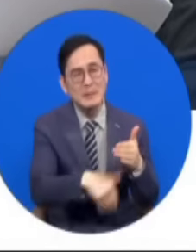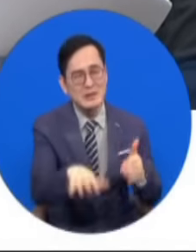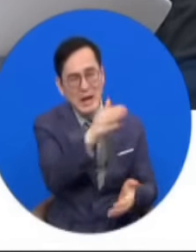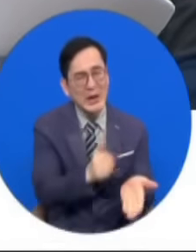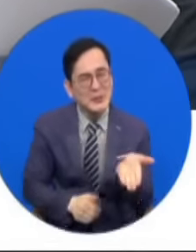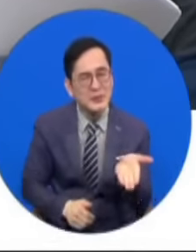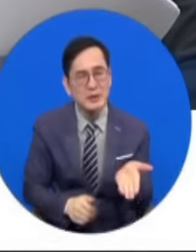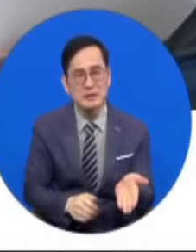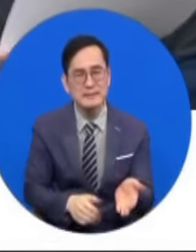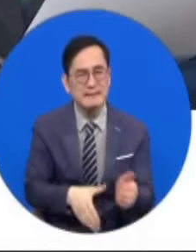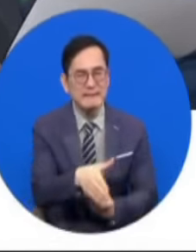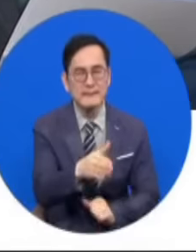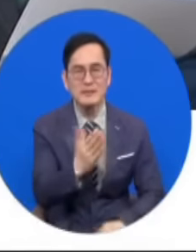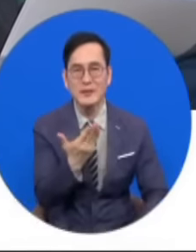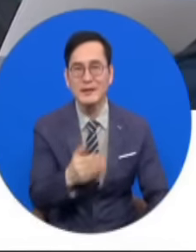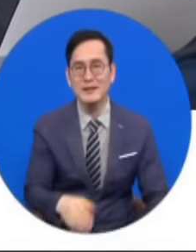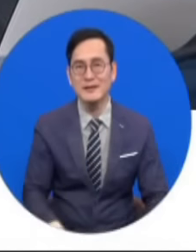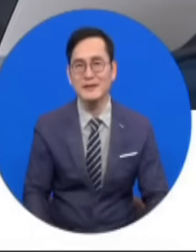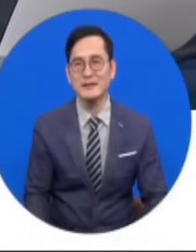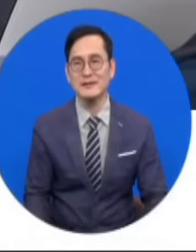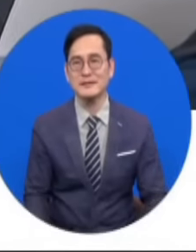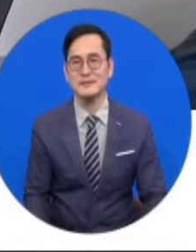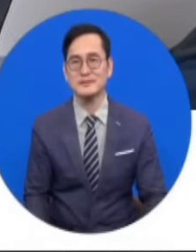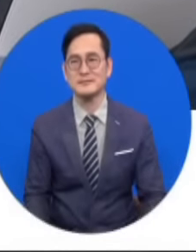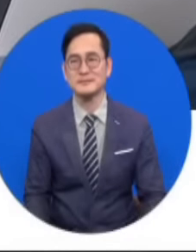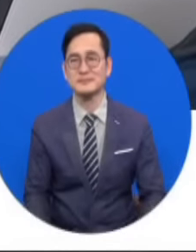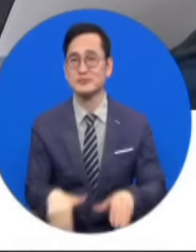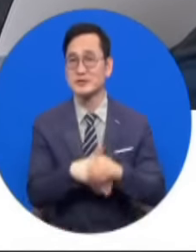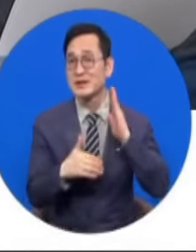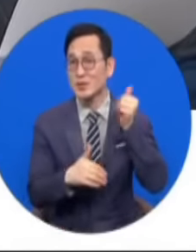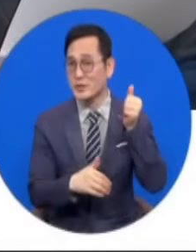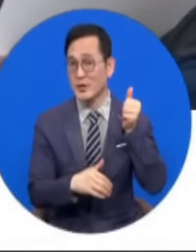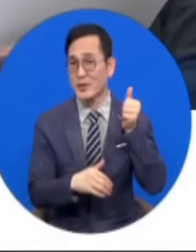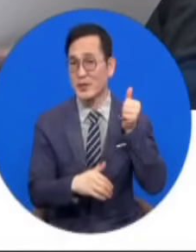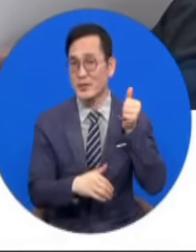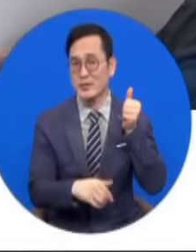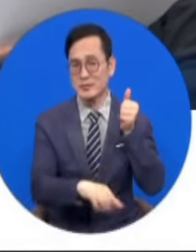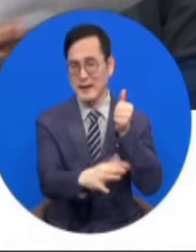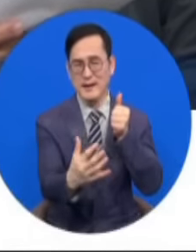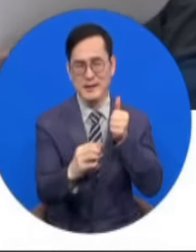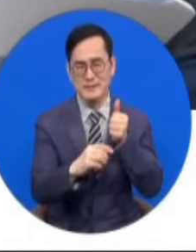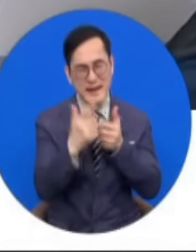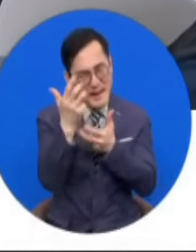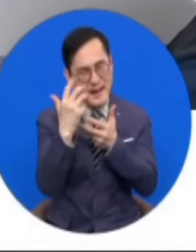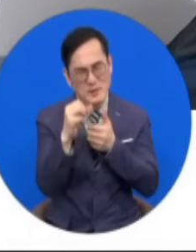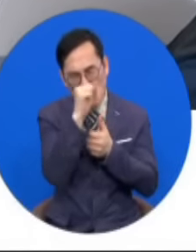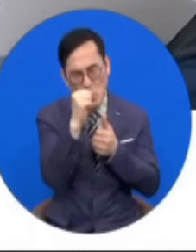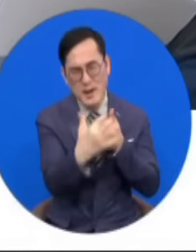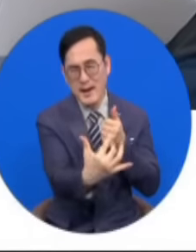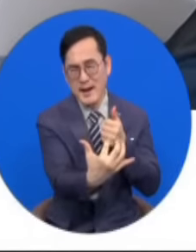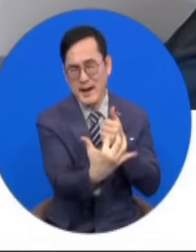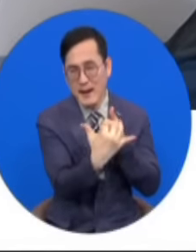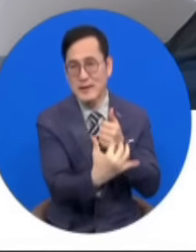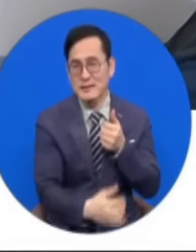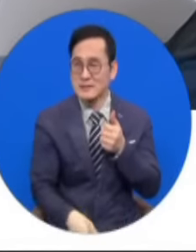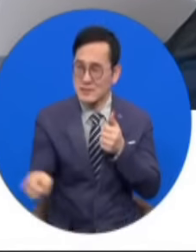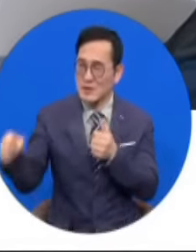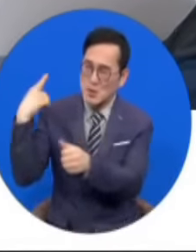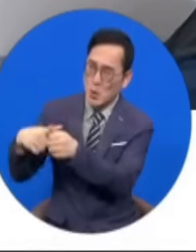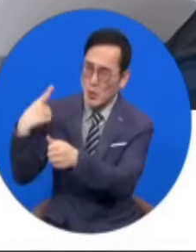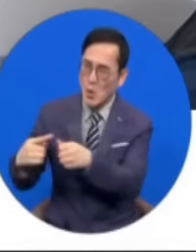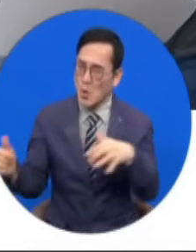때도 있었고요 문재인 정부도 문재인 대통령도 대통령 후보 시절에 어이 팬덤 정치가 워낙 상대진영에 대한 공격을 너무 세게